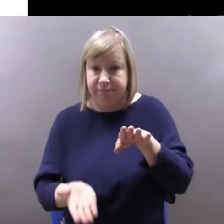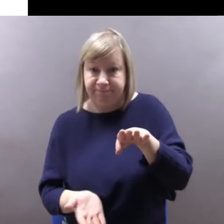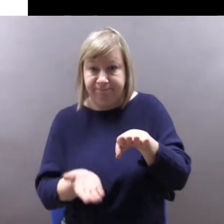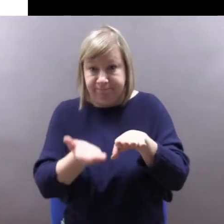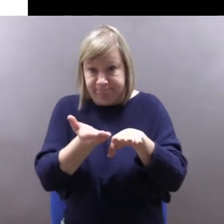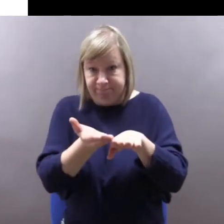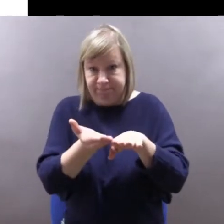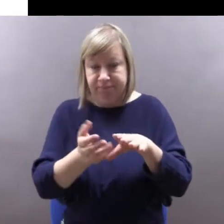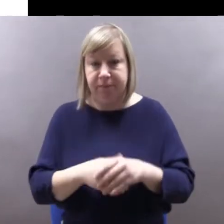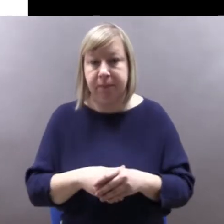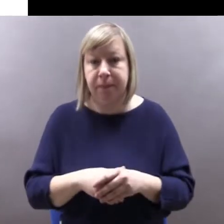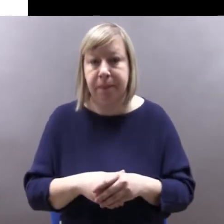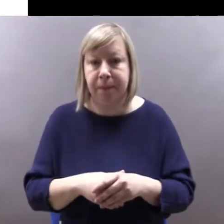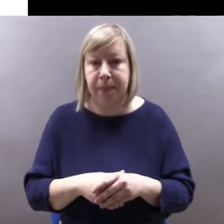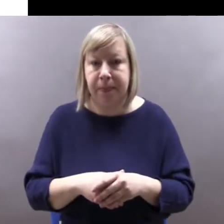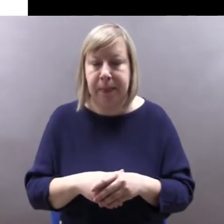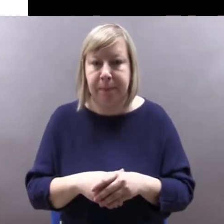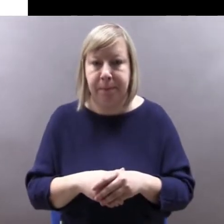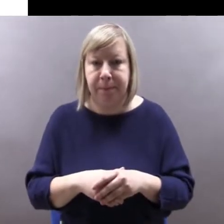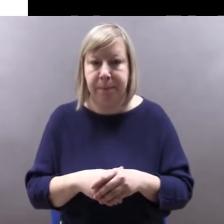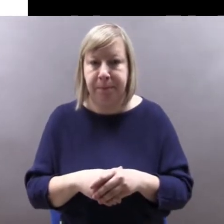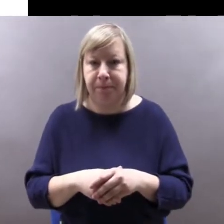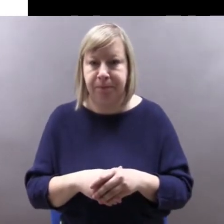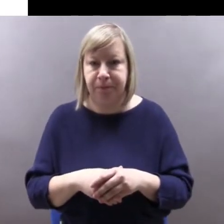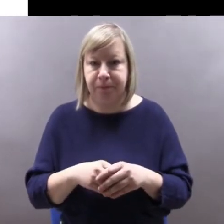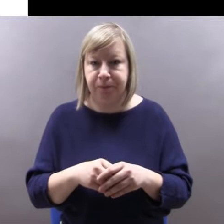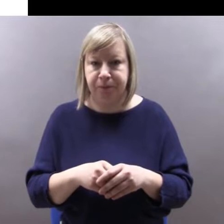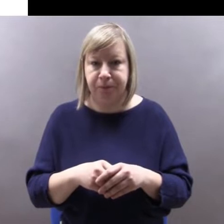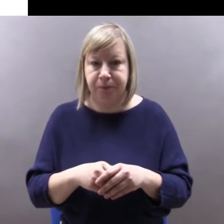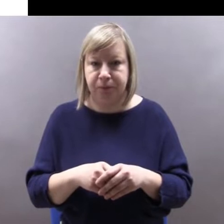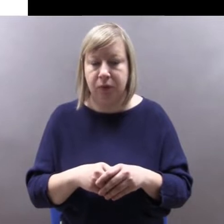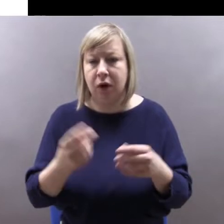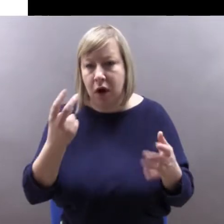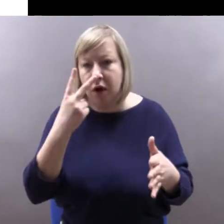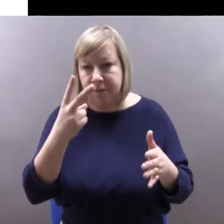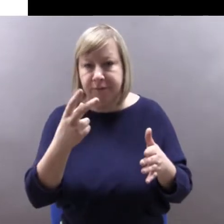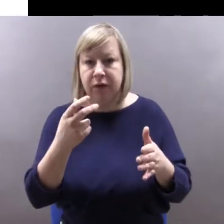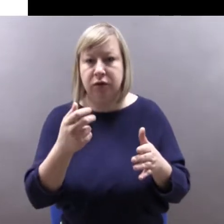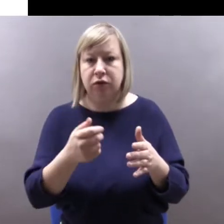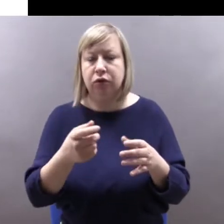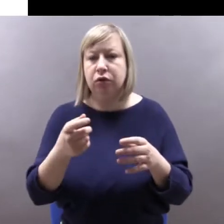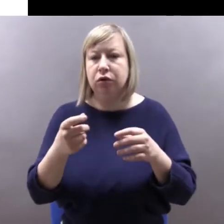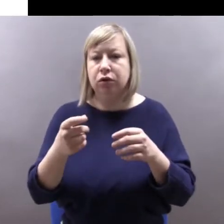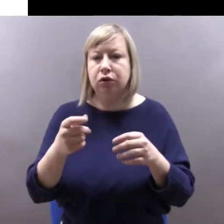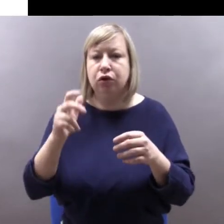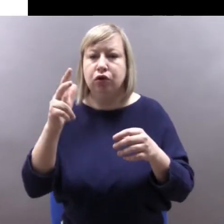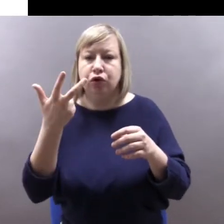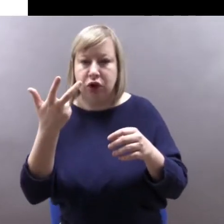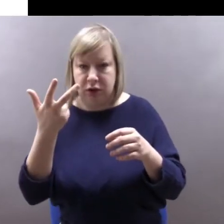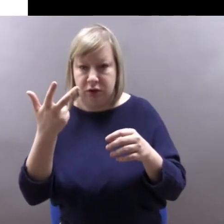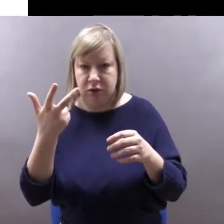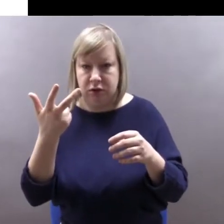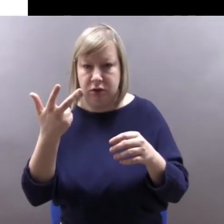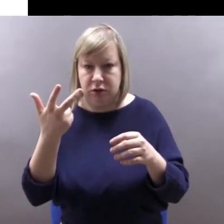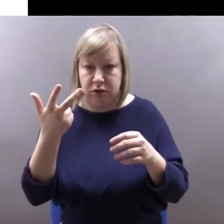harmonijka u dołu, która jest taką osłoną, zabezpiecza cały ten system mechaniczny, który znajduje się w środku.